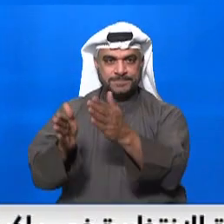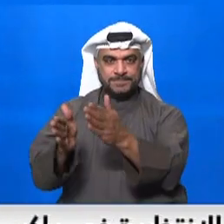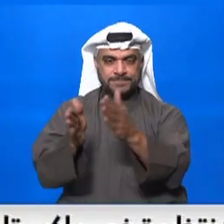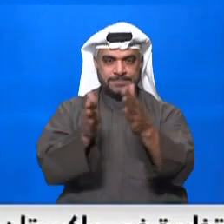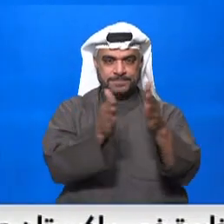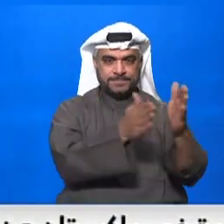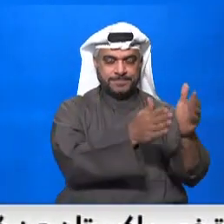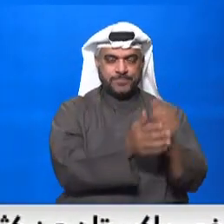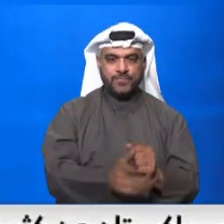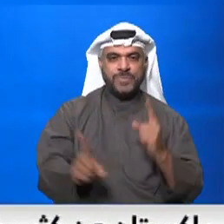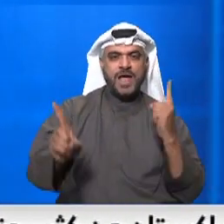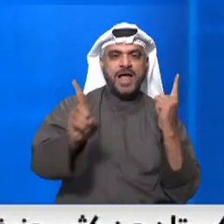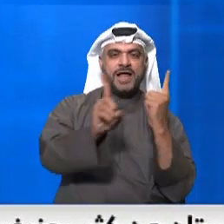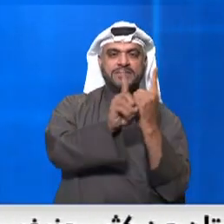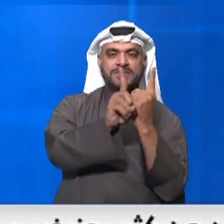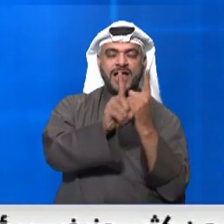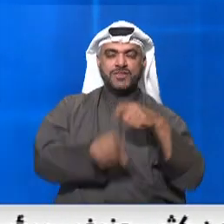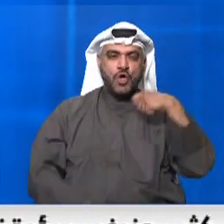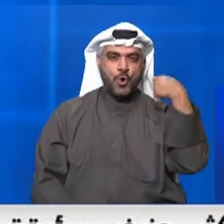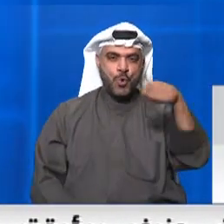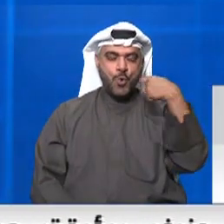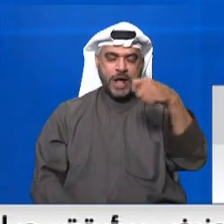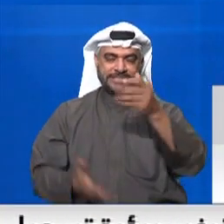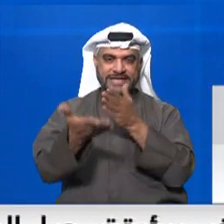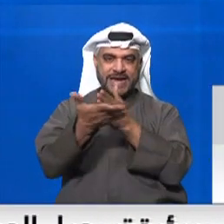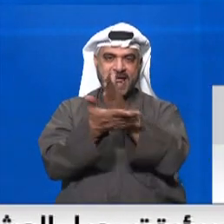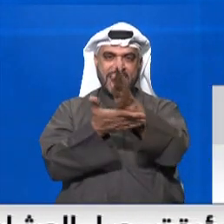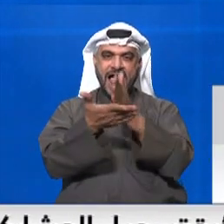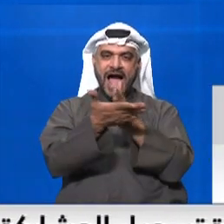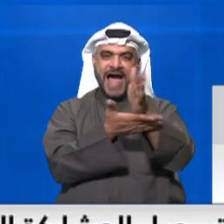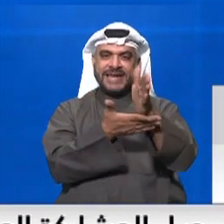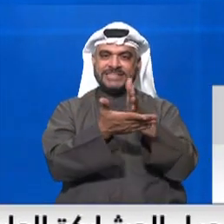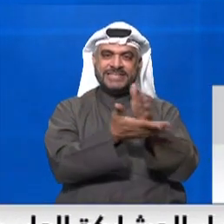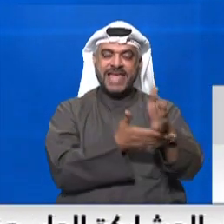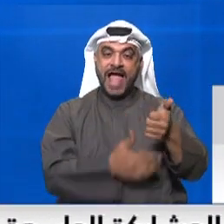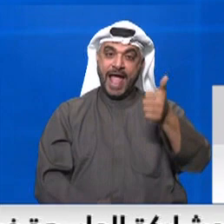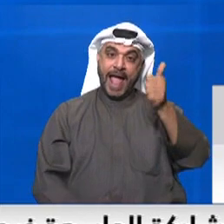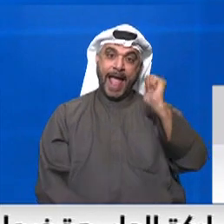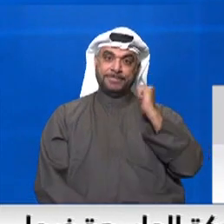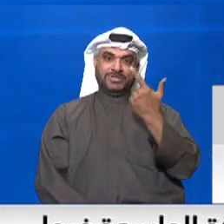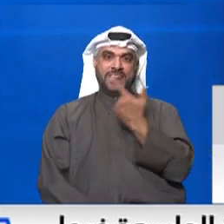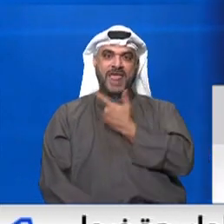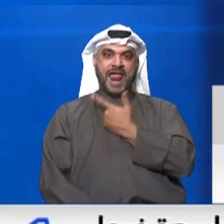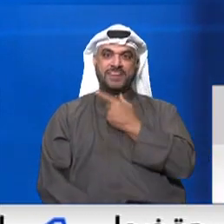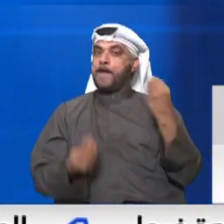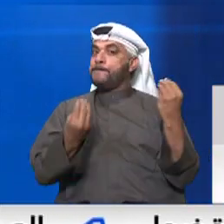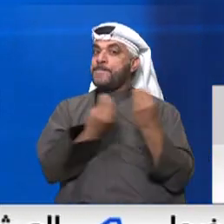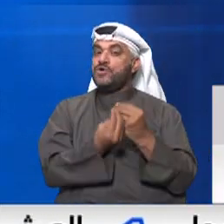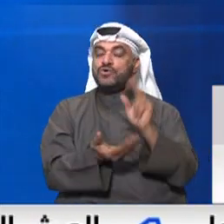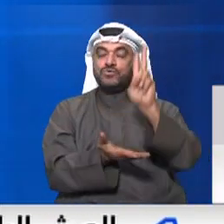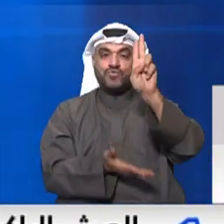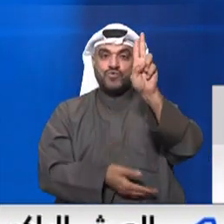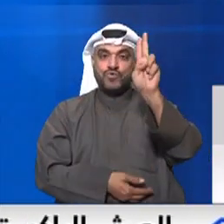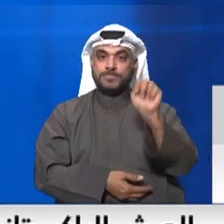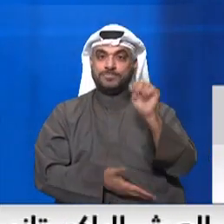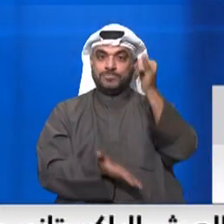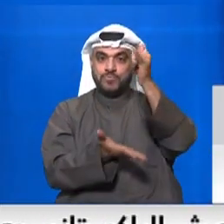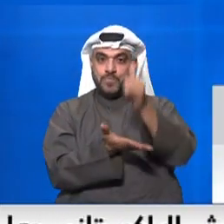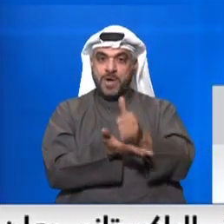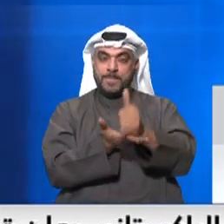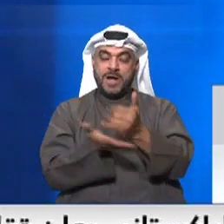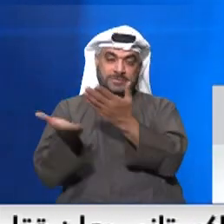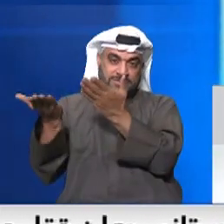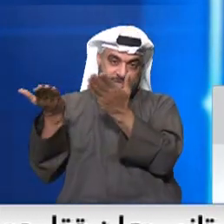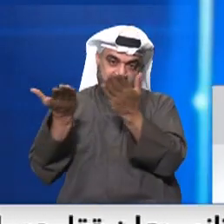التقى وزير الخارجيه عبد الله لحيه امس الثلاثاء بوكيل الامين العام للامم المتحده والمفوض العام لوكاله الامم